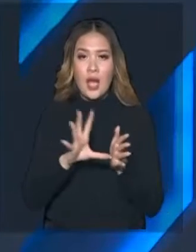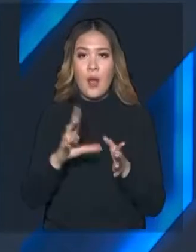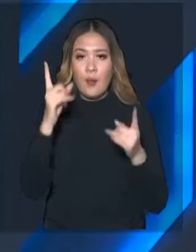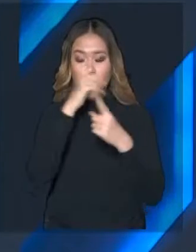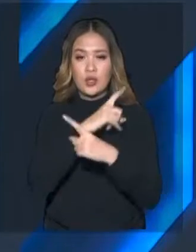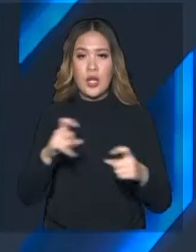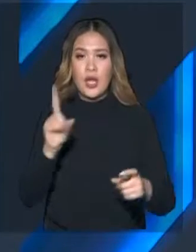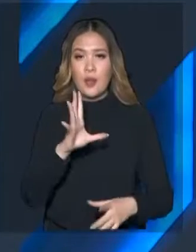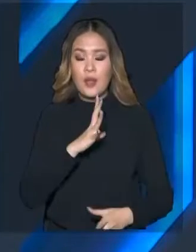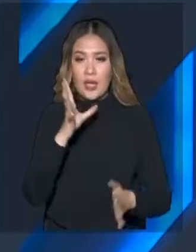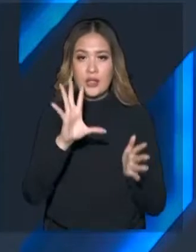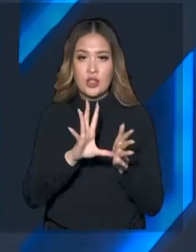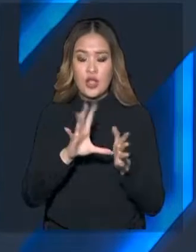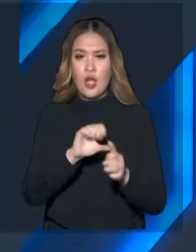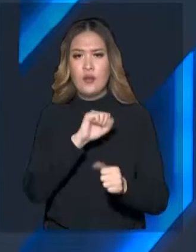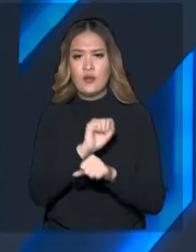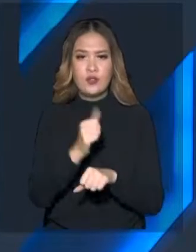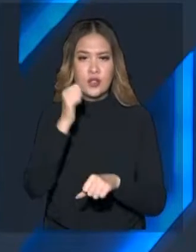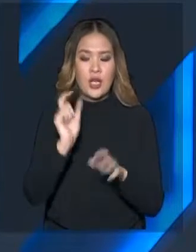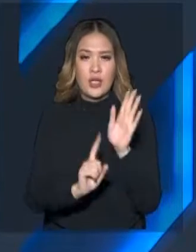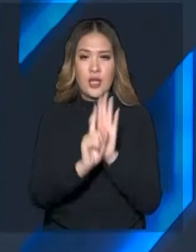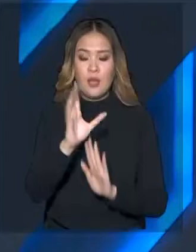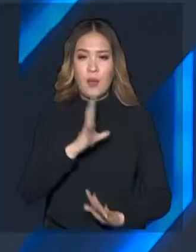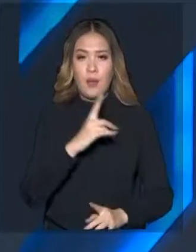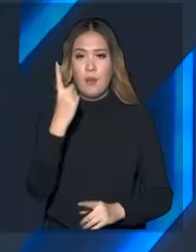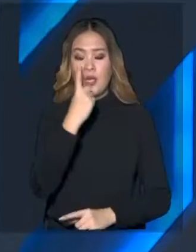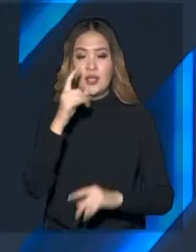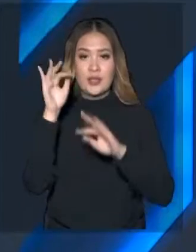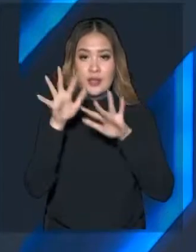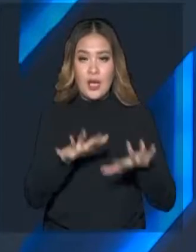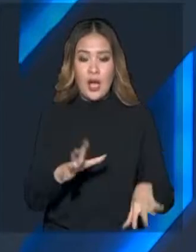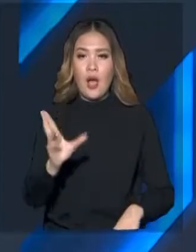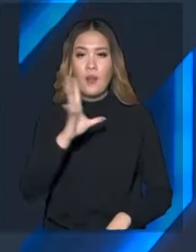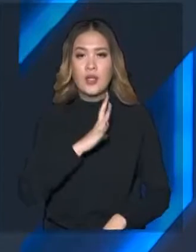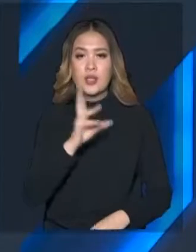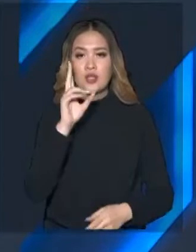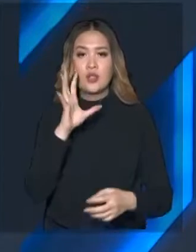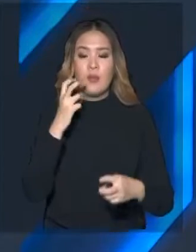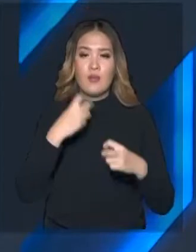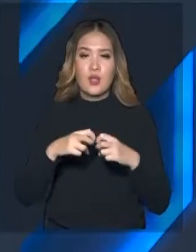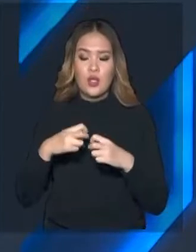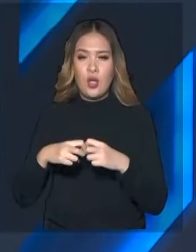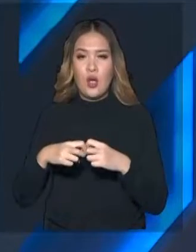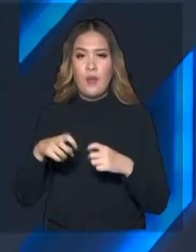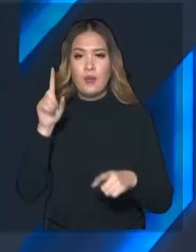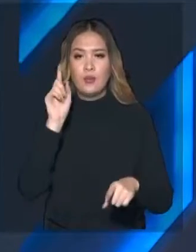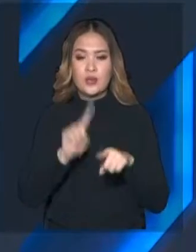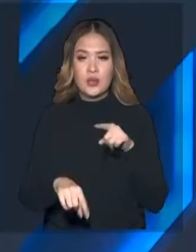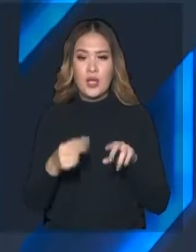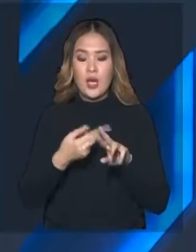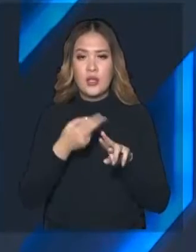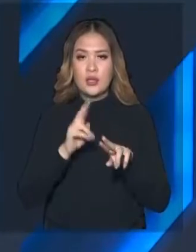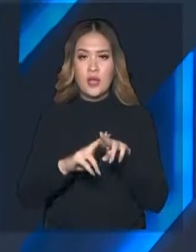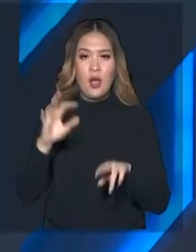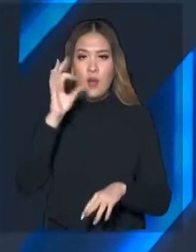Напомним, перебои с электричеством начались вчера, когда выпал первый снег. Изношенные электросети не выдержали и осадков, и как